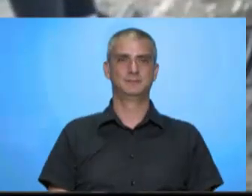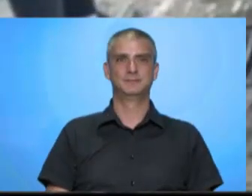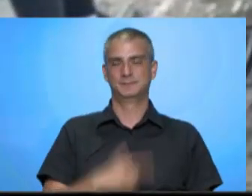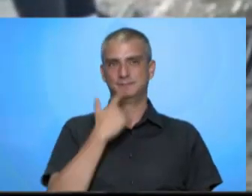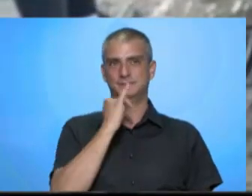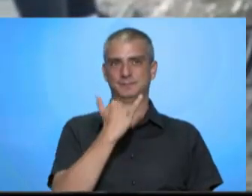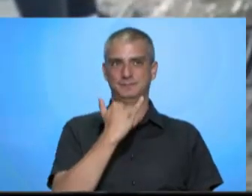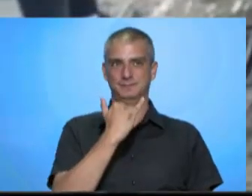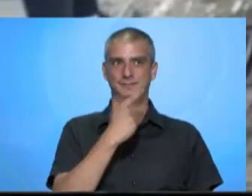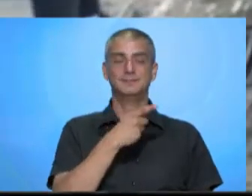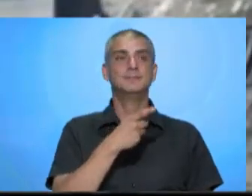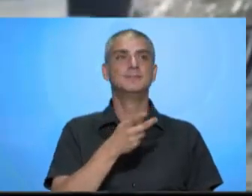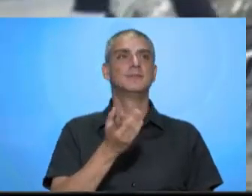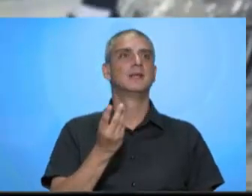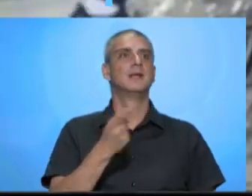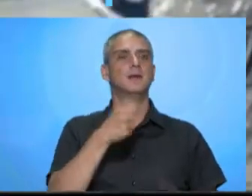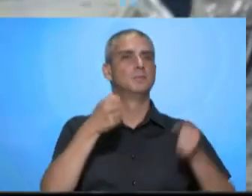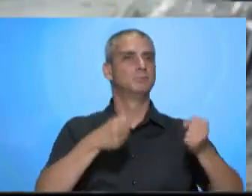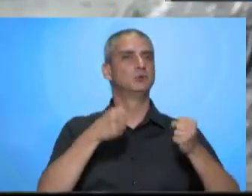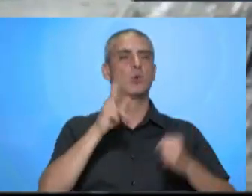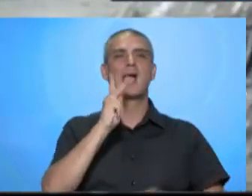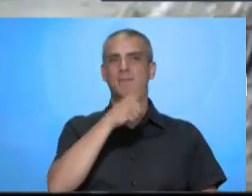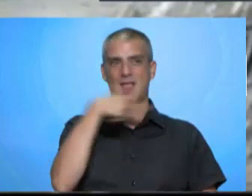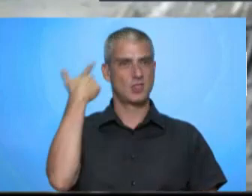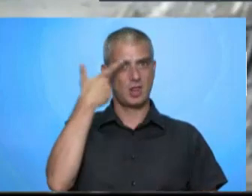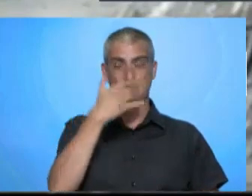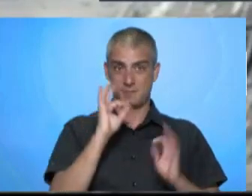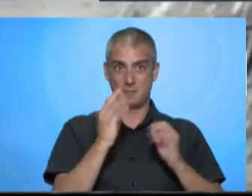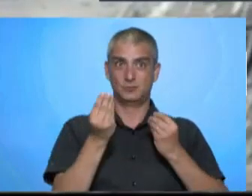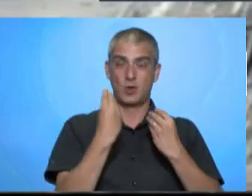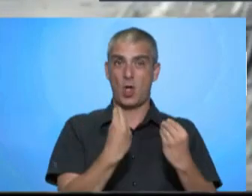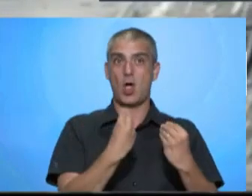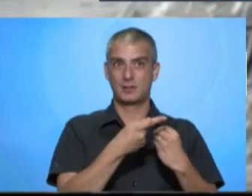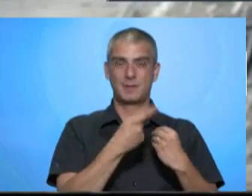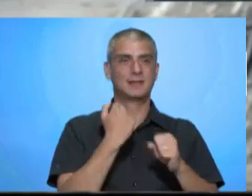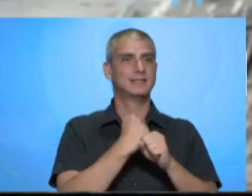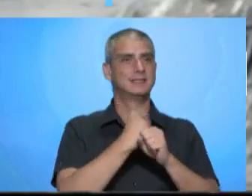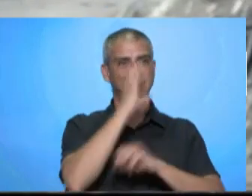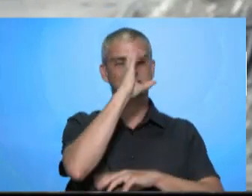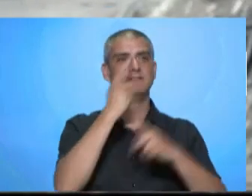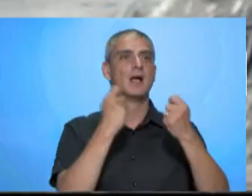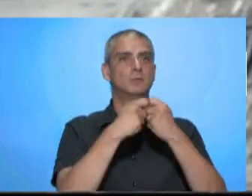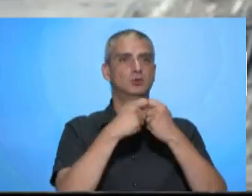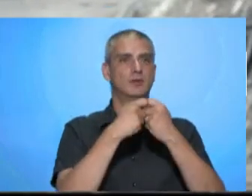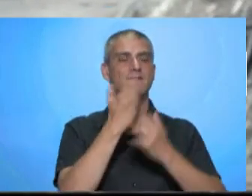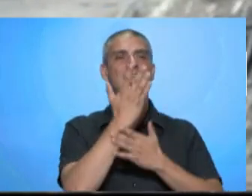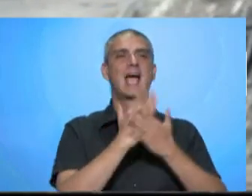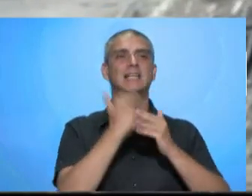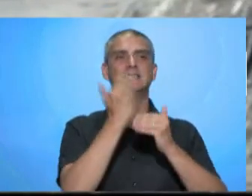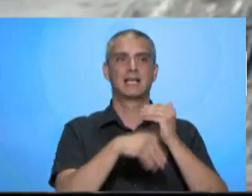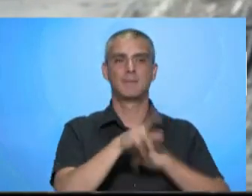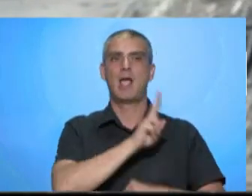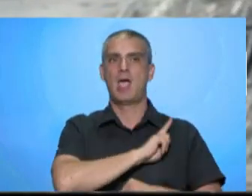כן, ערב טוב לכם משוק קמדן שבלונדון. כאן תתקיים ממש עוד מעט צפייה משותפת בחצי הגמר,